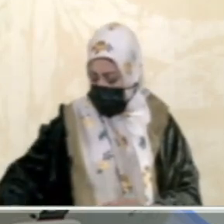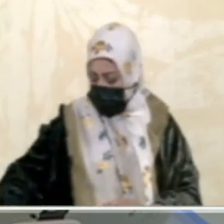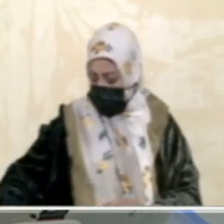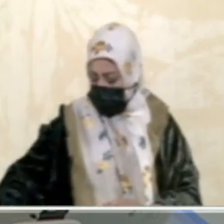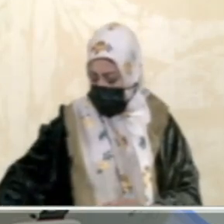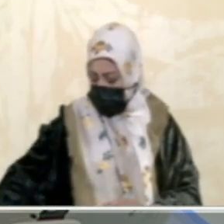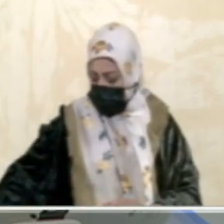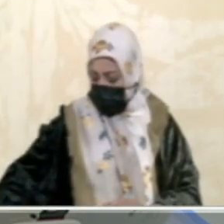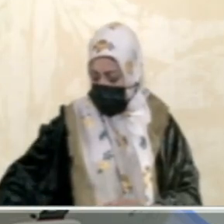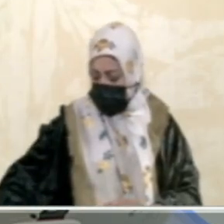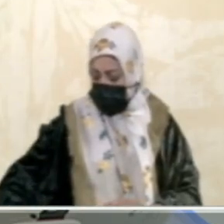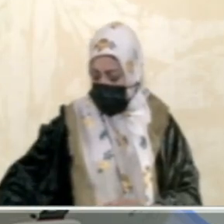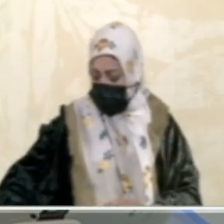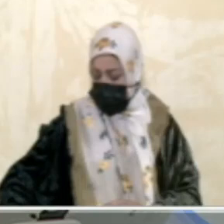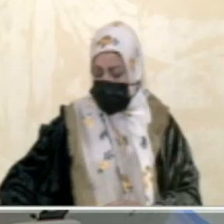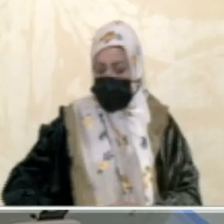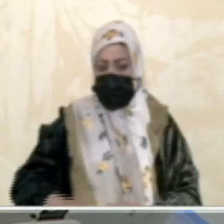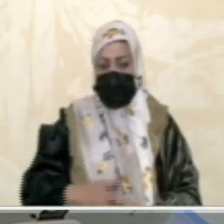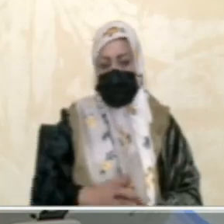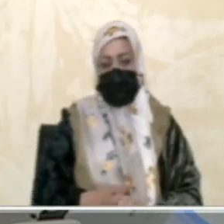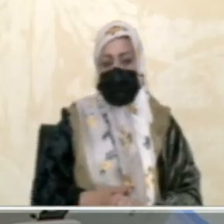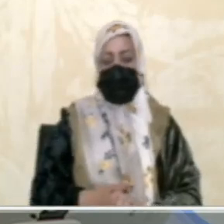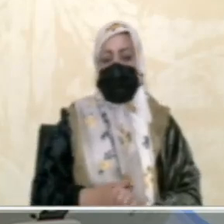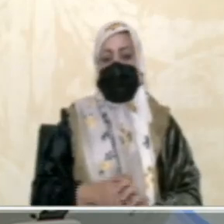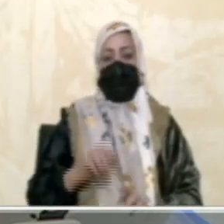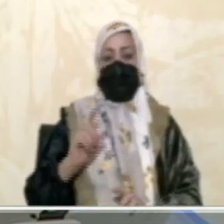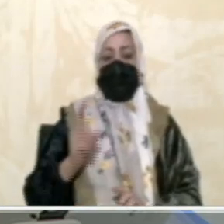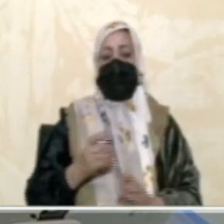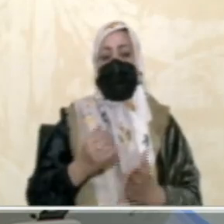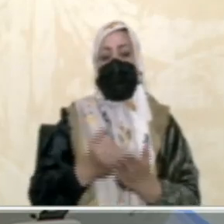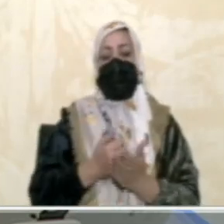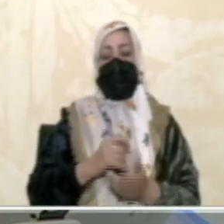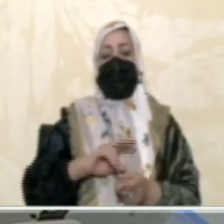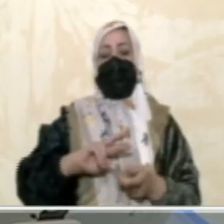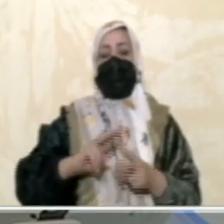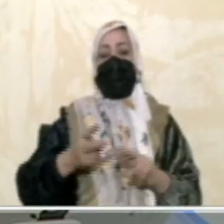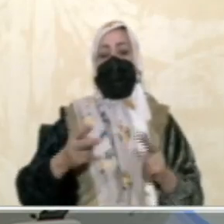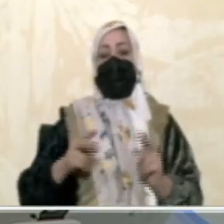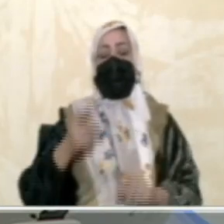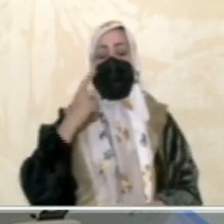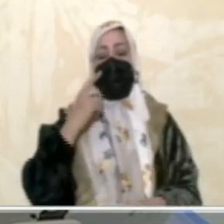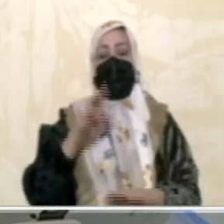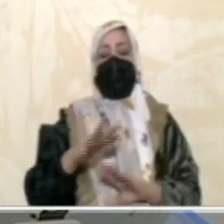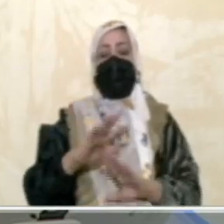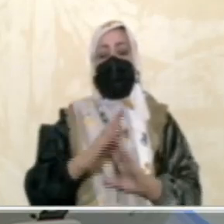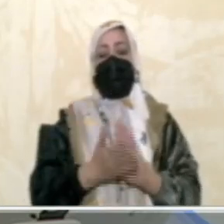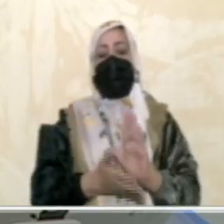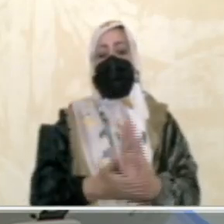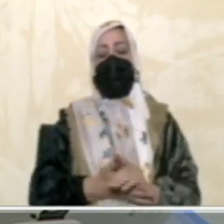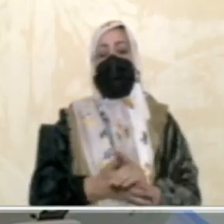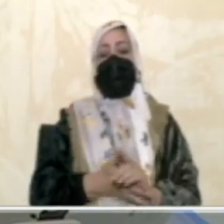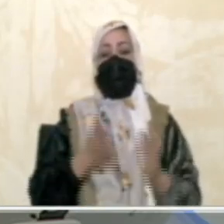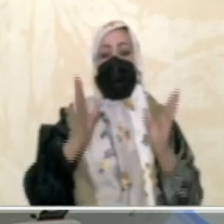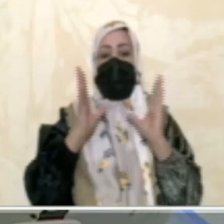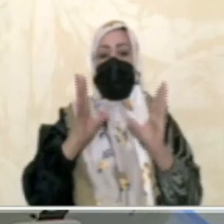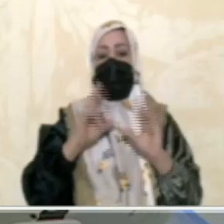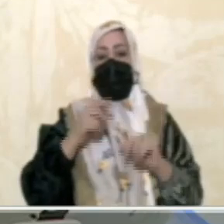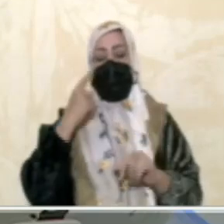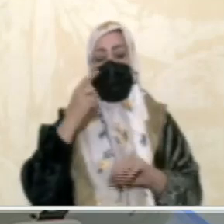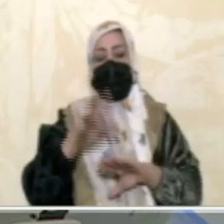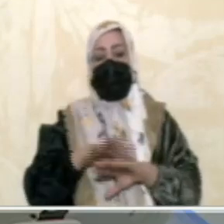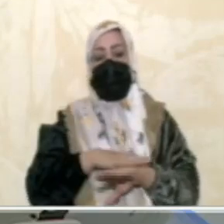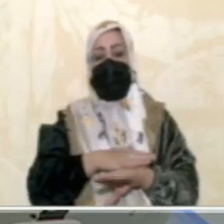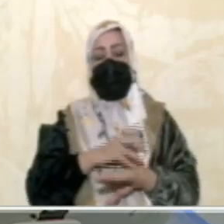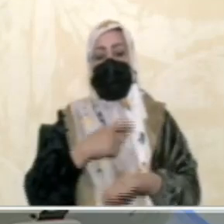من الخلاف وبالتالي ما تمسحش على الجورب ولكن لو صليت خلف انسان يمسح على الجور فالصلاه صحيحه ولا